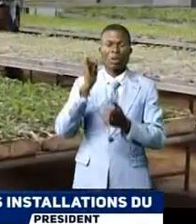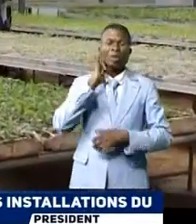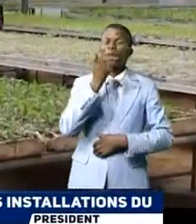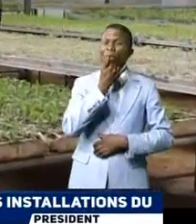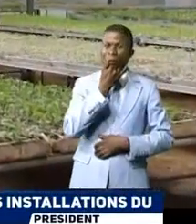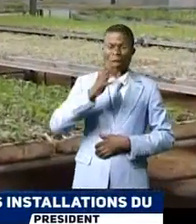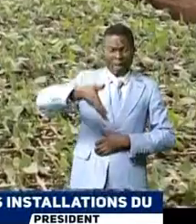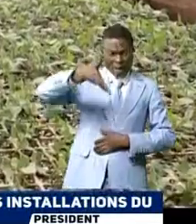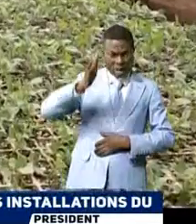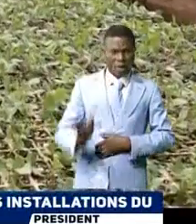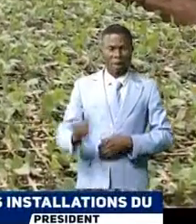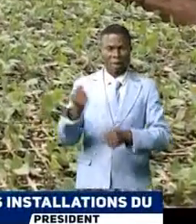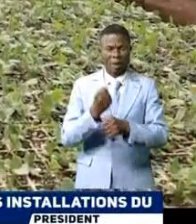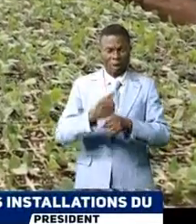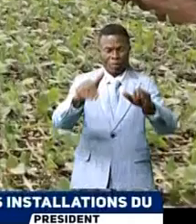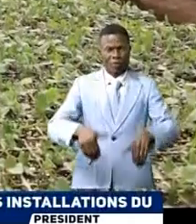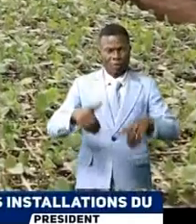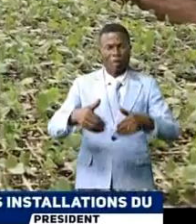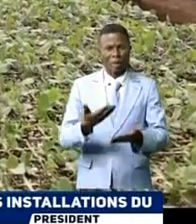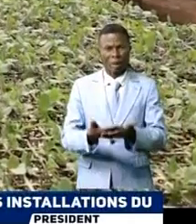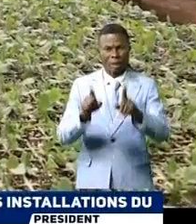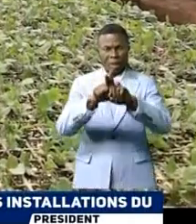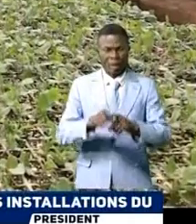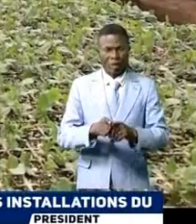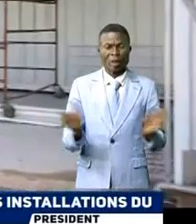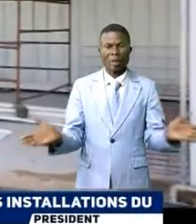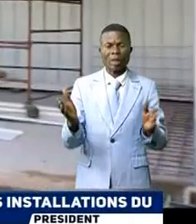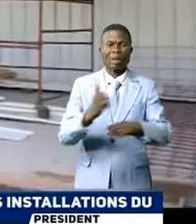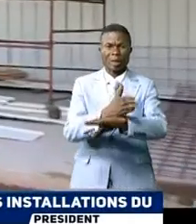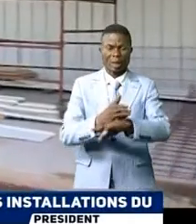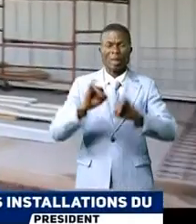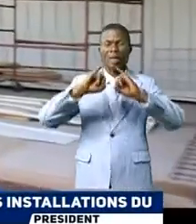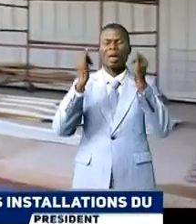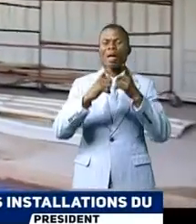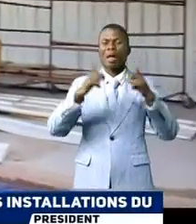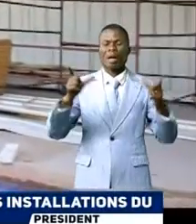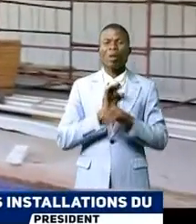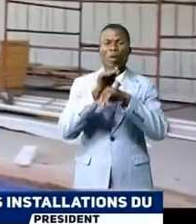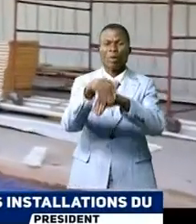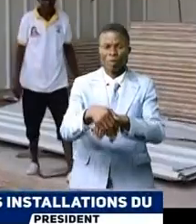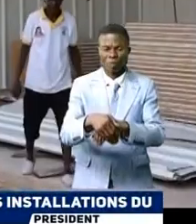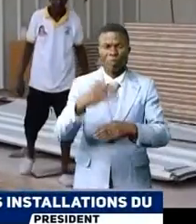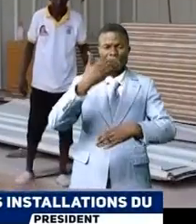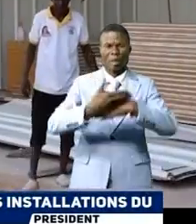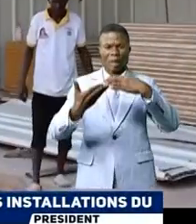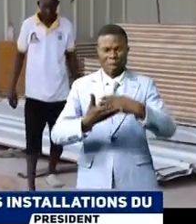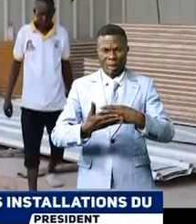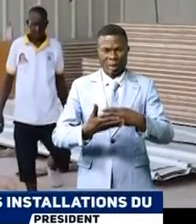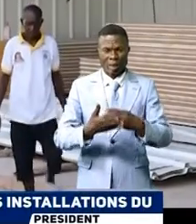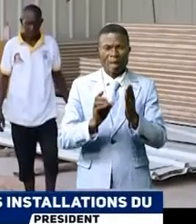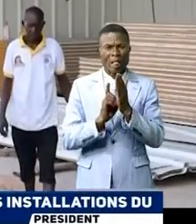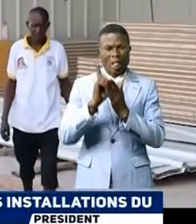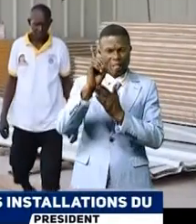israélienne spécialisée dans l'agriculture et l'agro-industrie, qui s'est engagée à réhabiliter et à faire